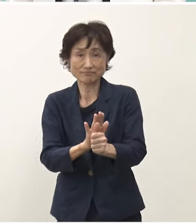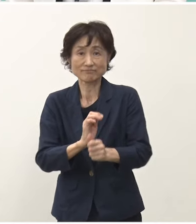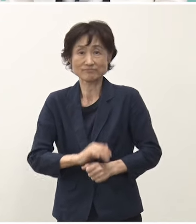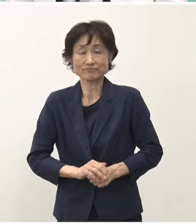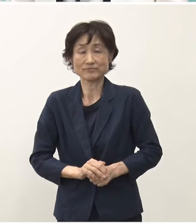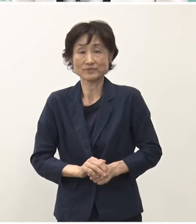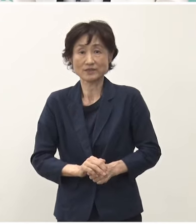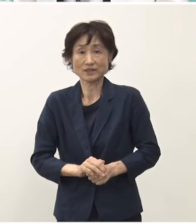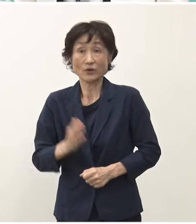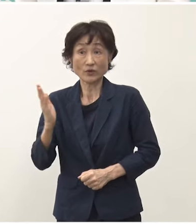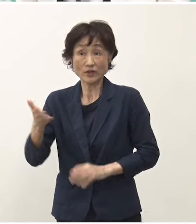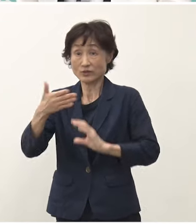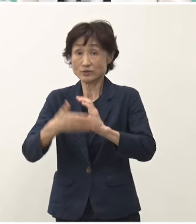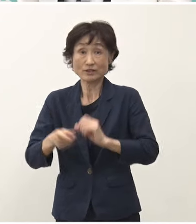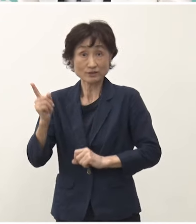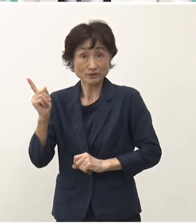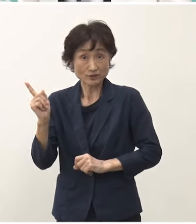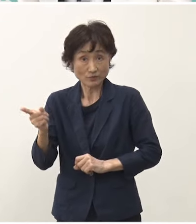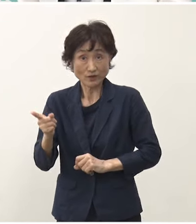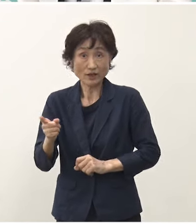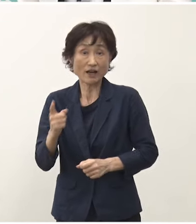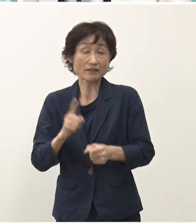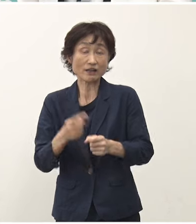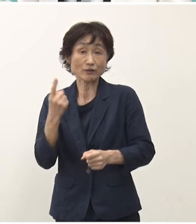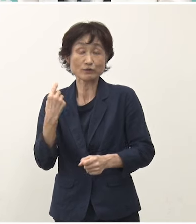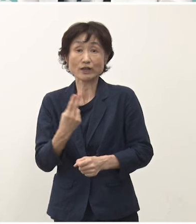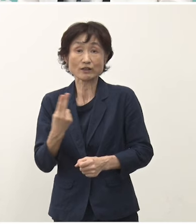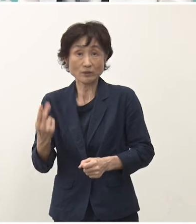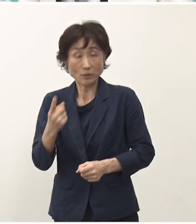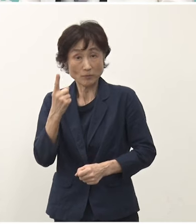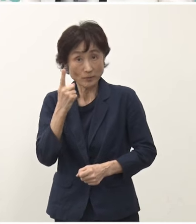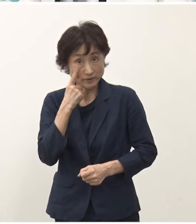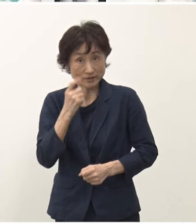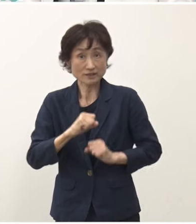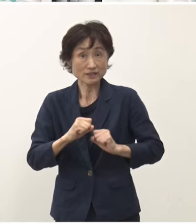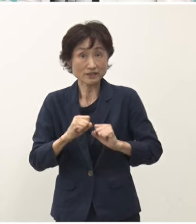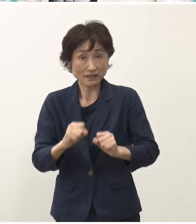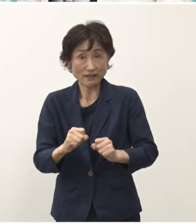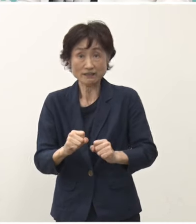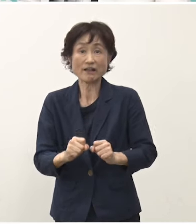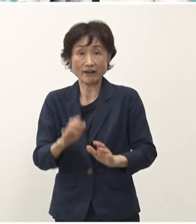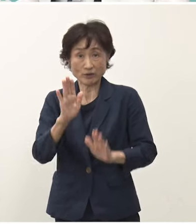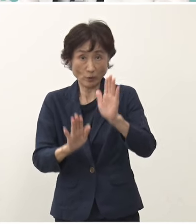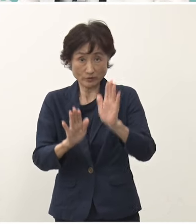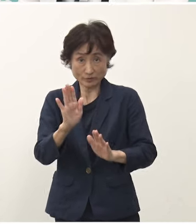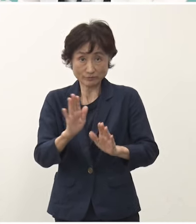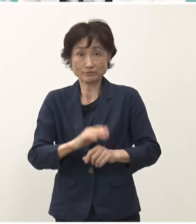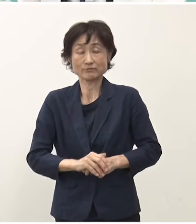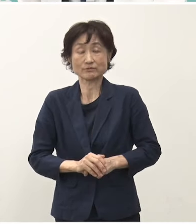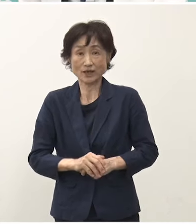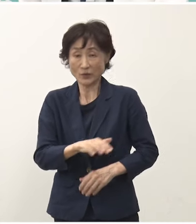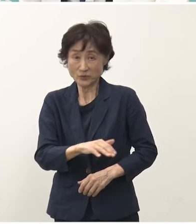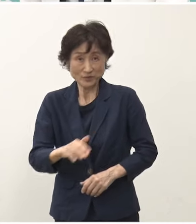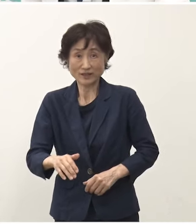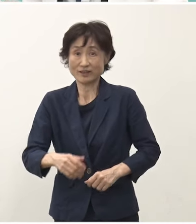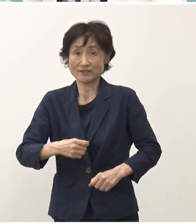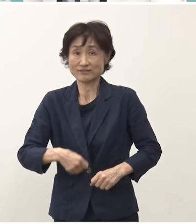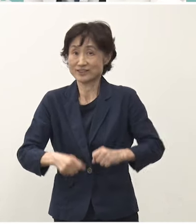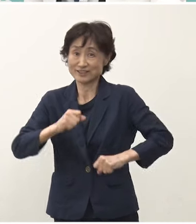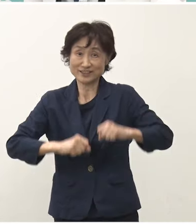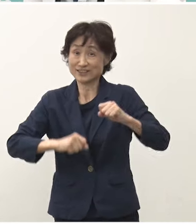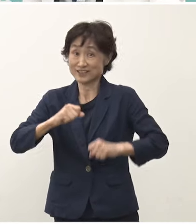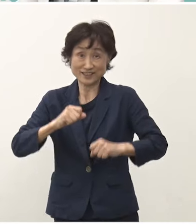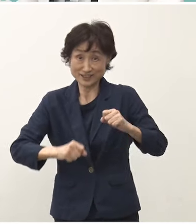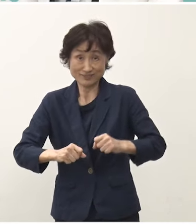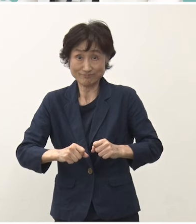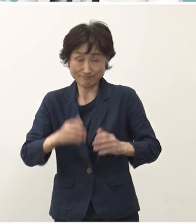昨年度思考的に実施した区内の縁の様子です子供たちは自由な関成で探求活動を楽しんでおり